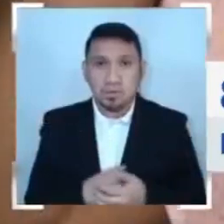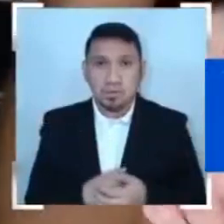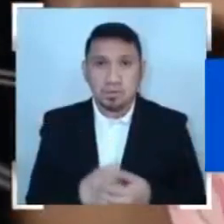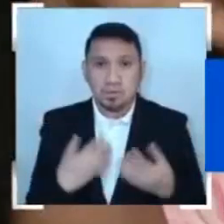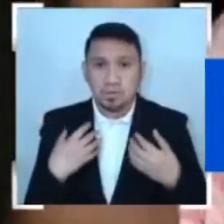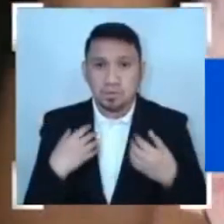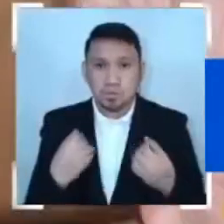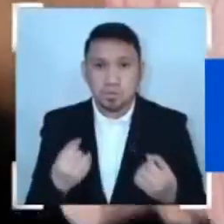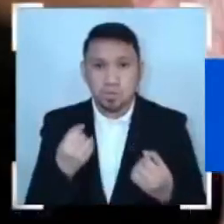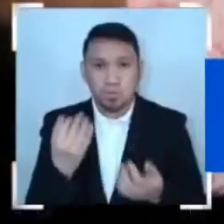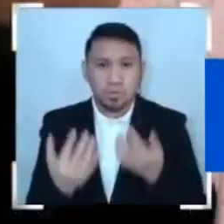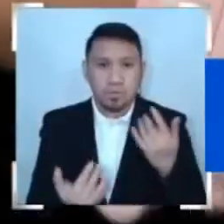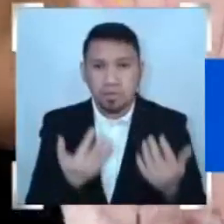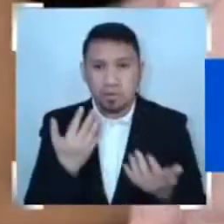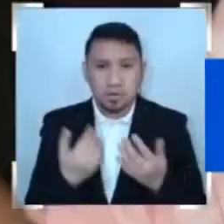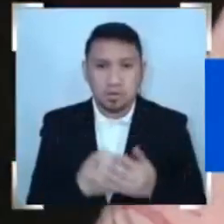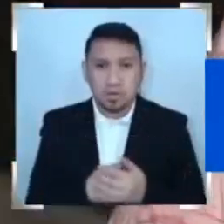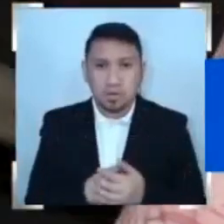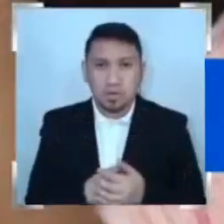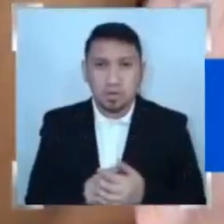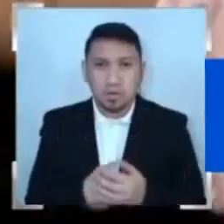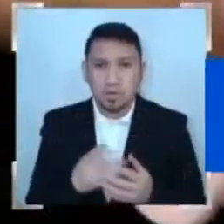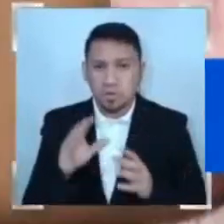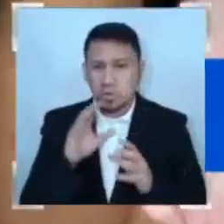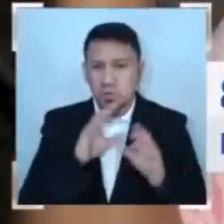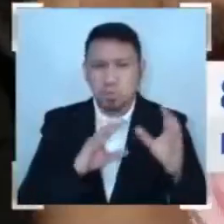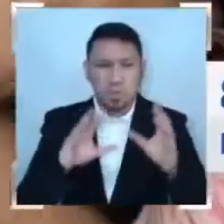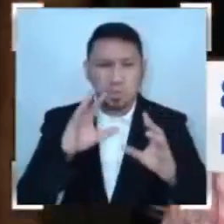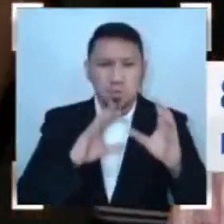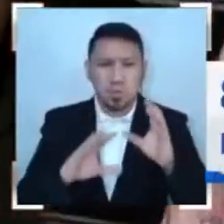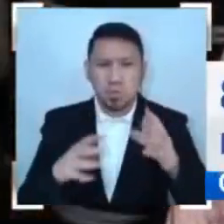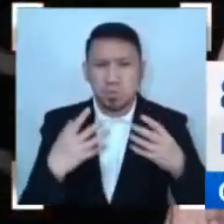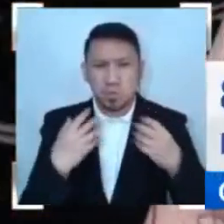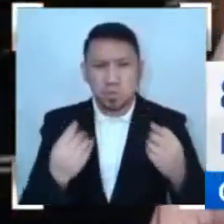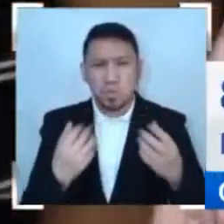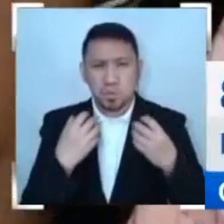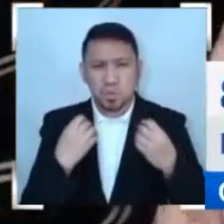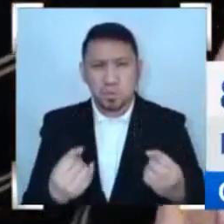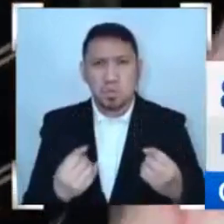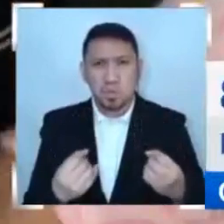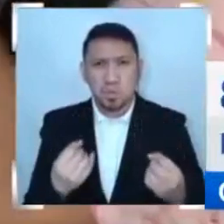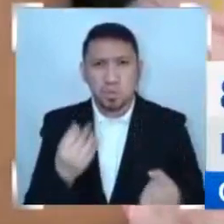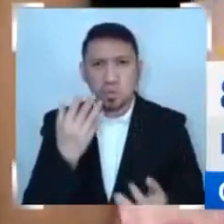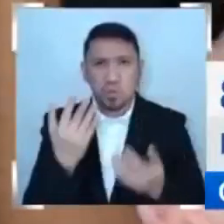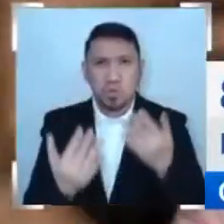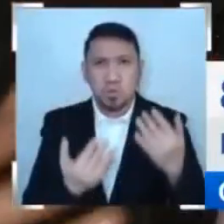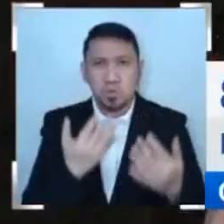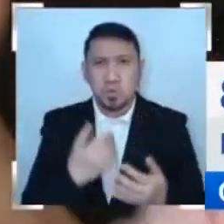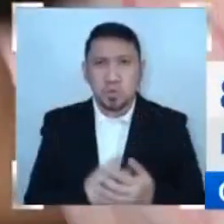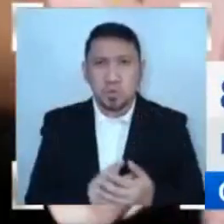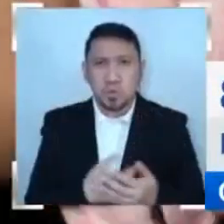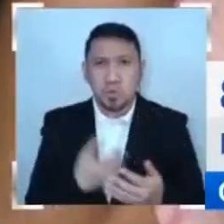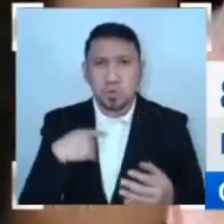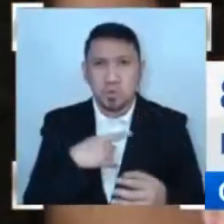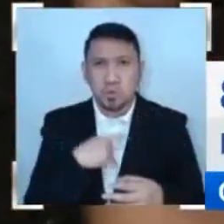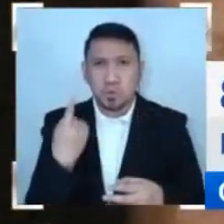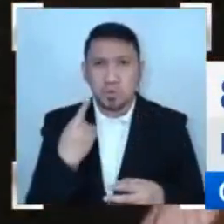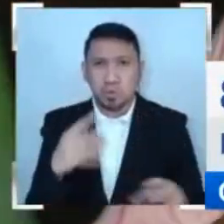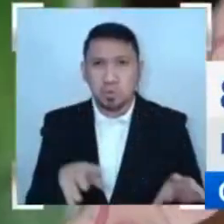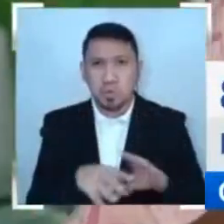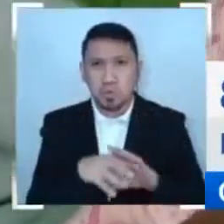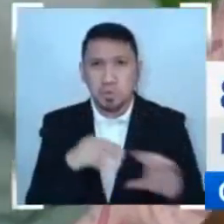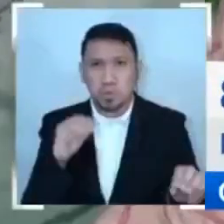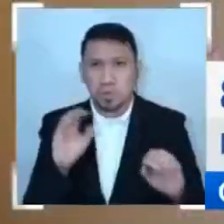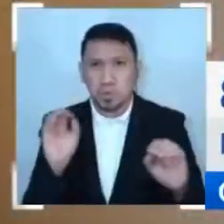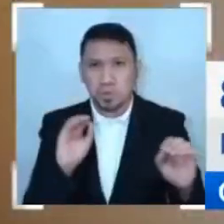po eh. Talagang mausok na po talaga, ang lakas-lakas po talaga ng apoy. Ayun, naglabasan na lang po kami, wala kaming inilabas kahit